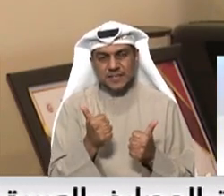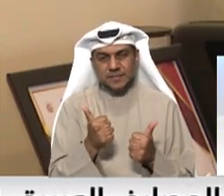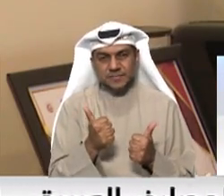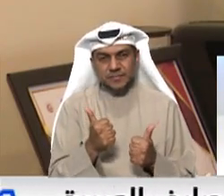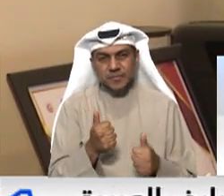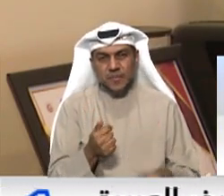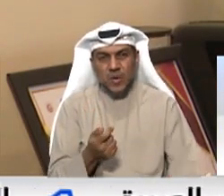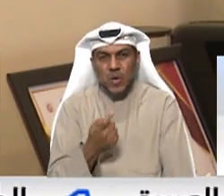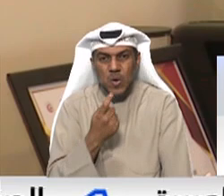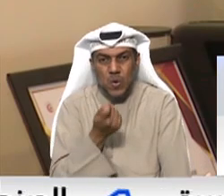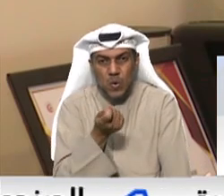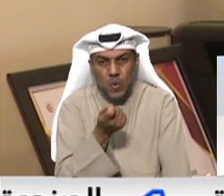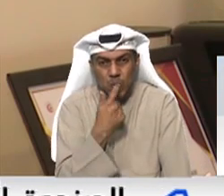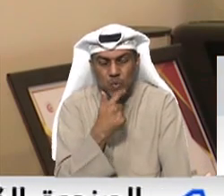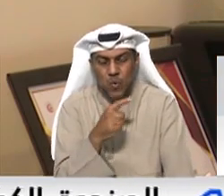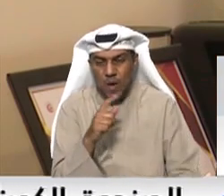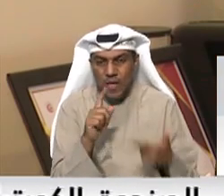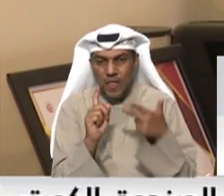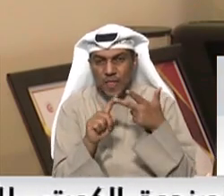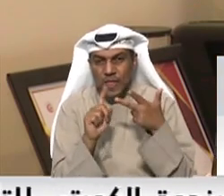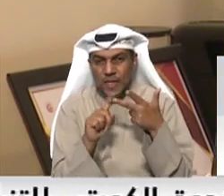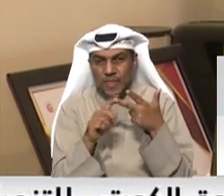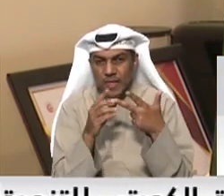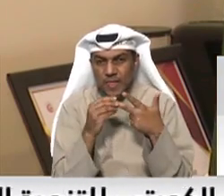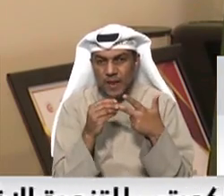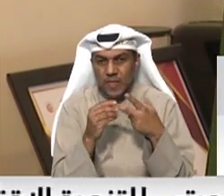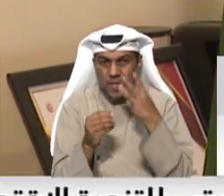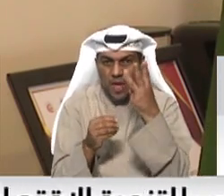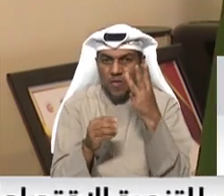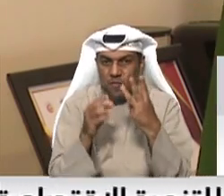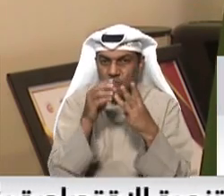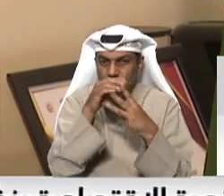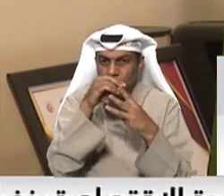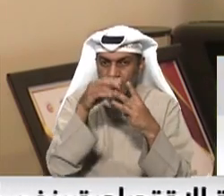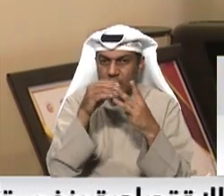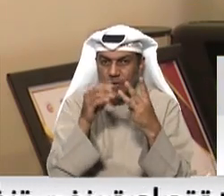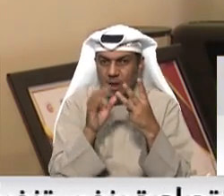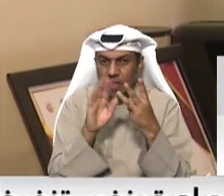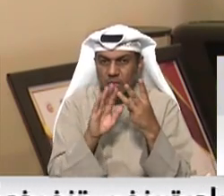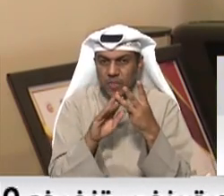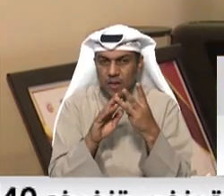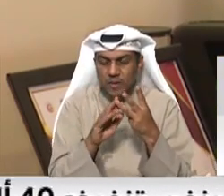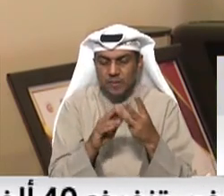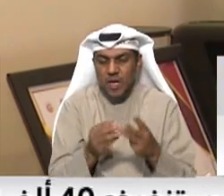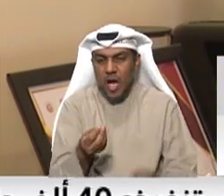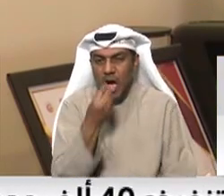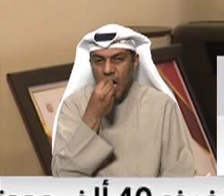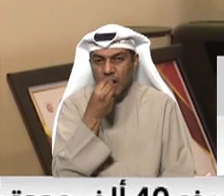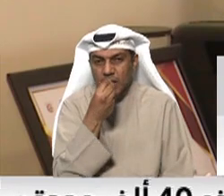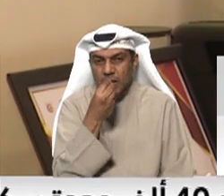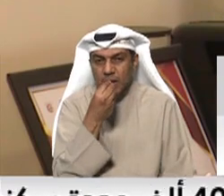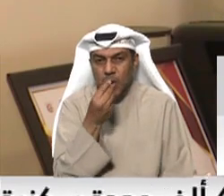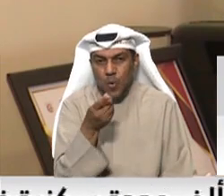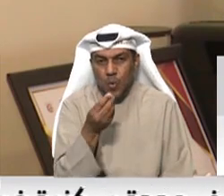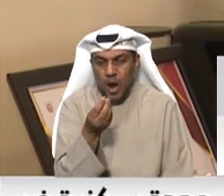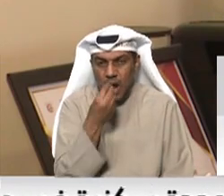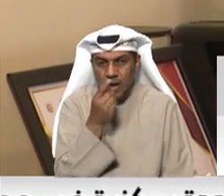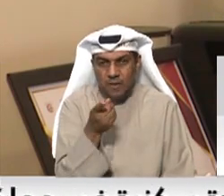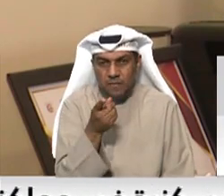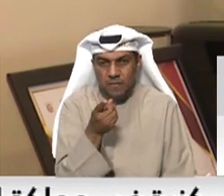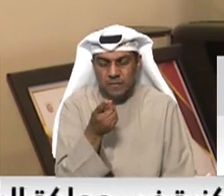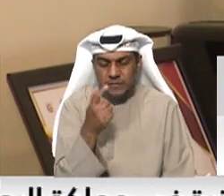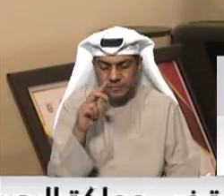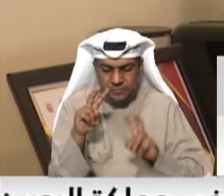الثالث وهذا الدواء فعلا سهل اعطاء المريض لانه اساسا مكون غذائي ولكن اكتشفوا ان هذا المكون